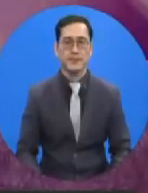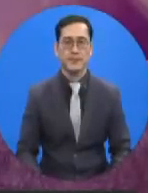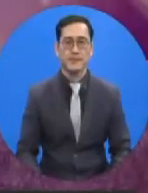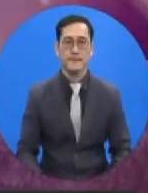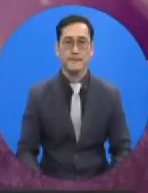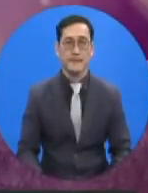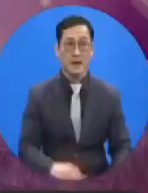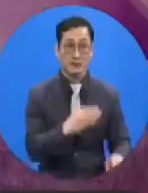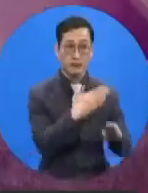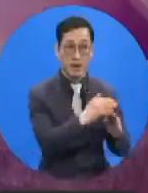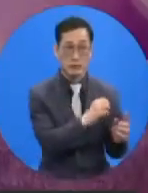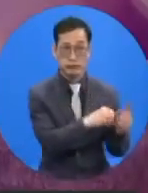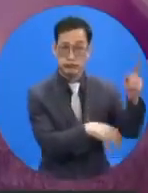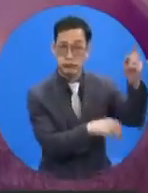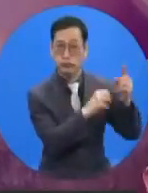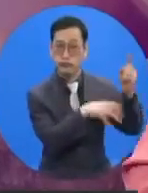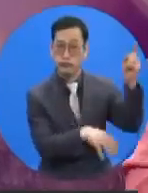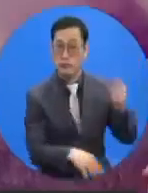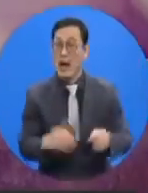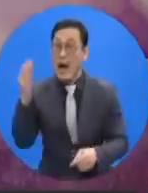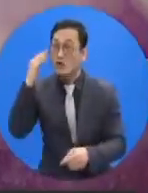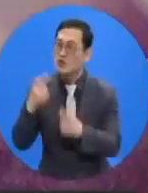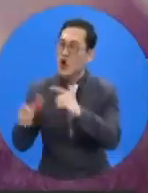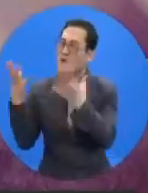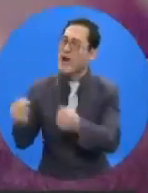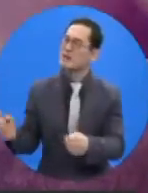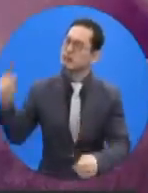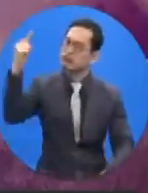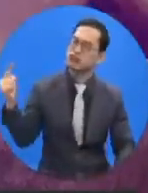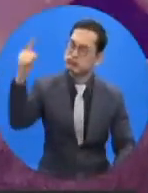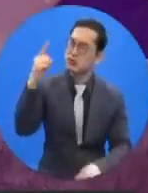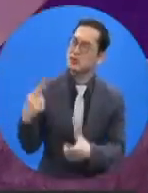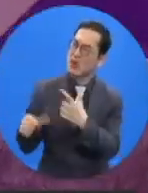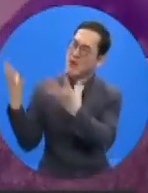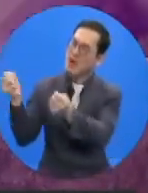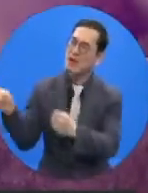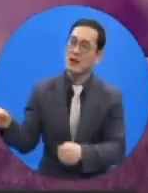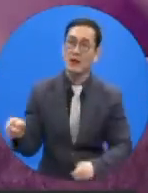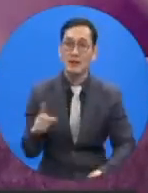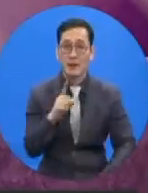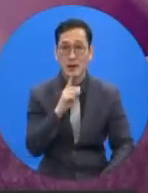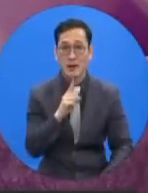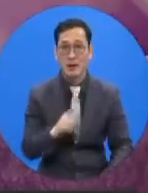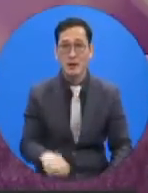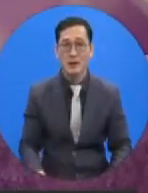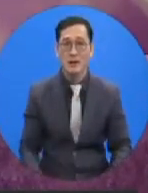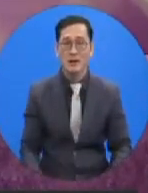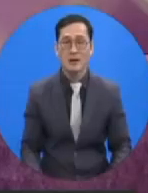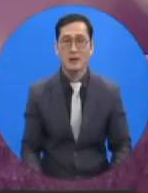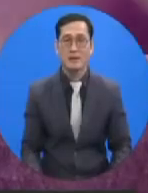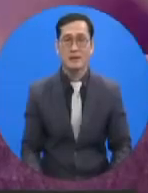우리가 북한보다 더 많이 쏘고 있다라는 이 발언이 지금 논란인 건데 장 수장님 어떻게 해주셨어요? 저거는요, 이